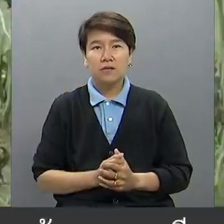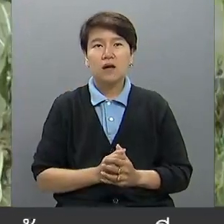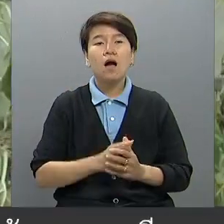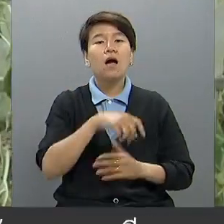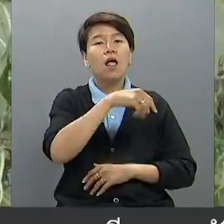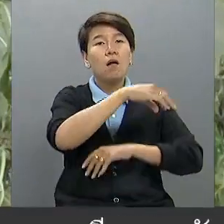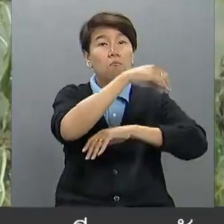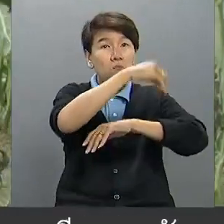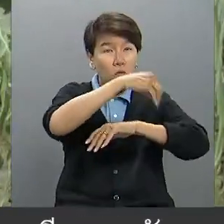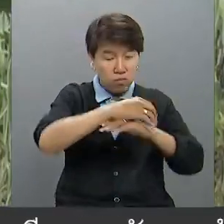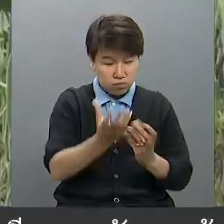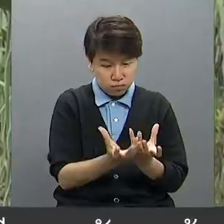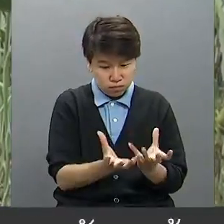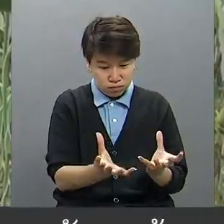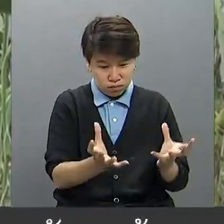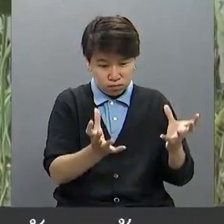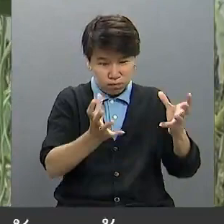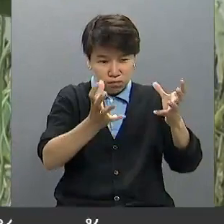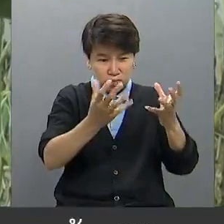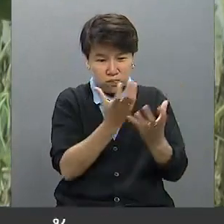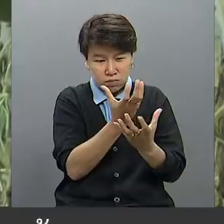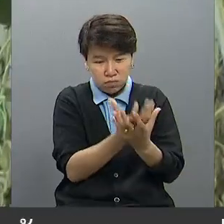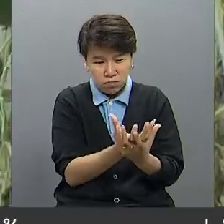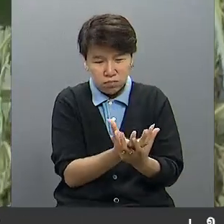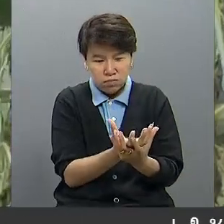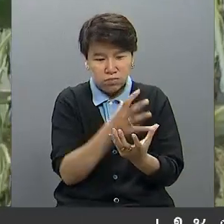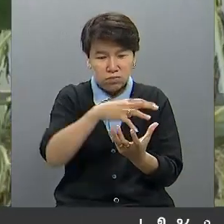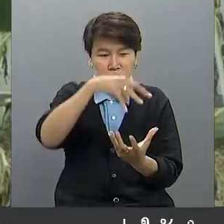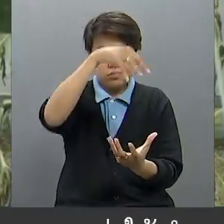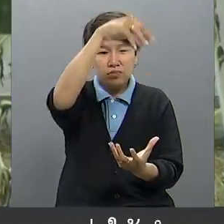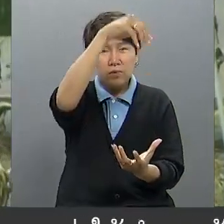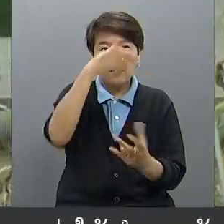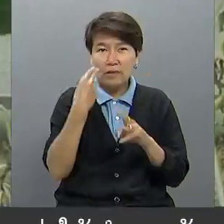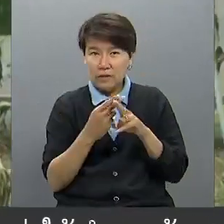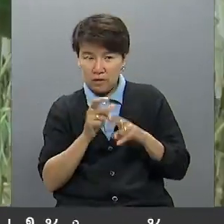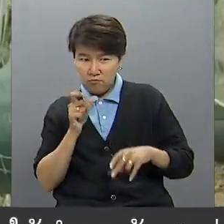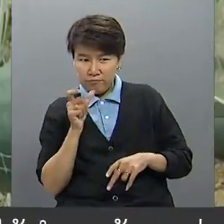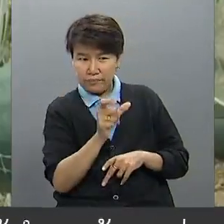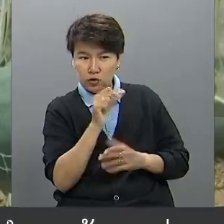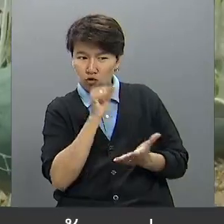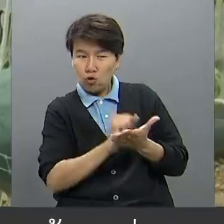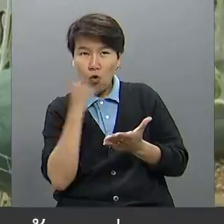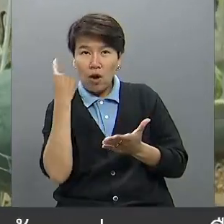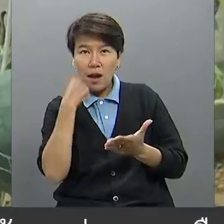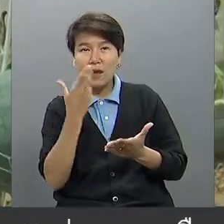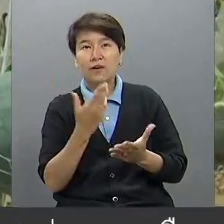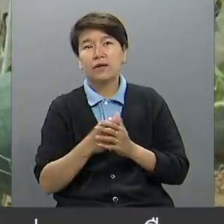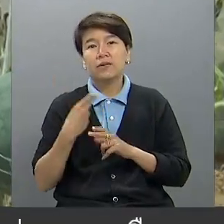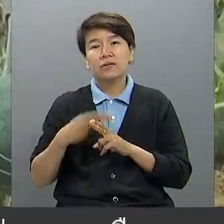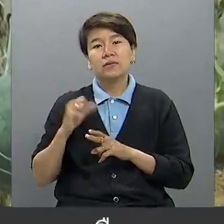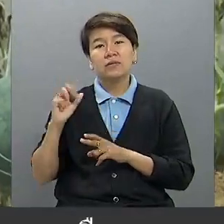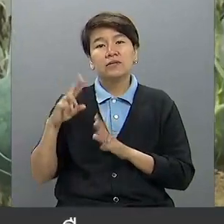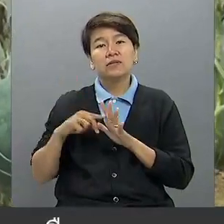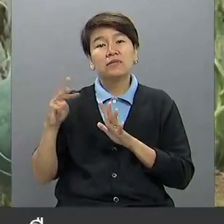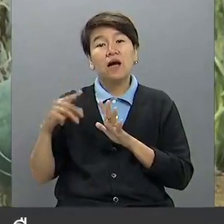องชื่อแล้วก็ติดชื่อเอาไว้เลยว่าลูกนี้ใครจองนะครับคุณสราวุธรัตนพันธ์เล่าให้ฟังบอกว่าเวล